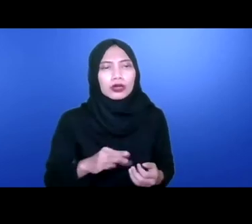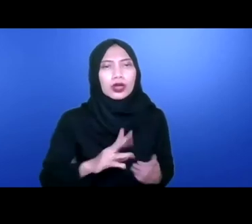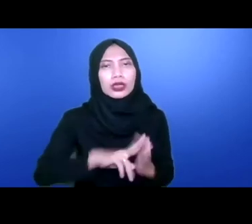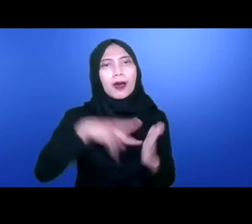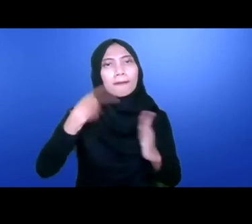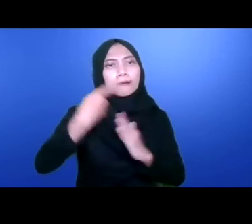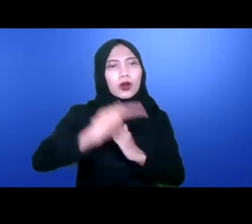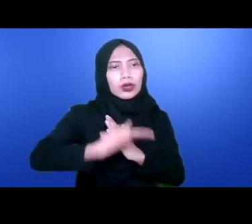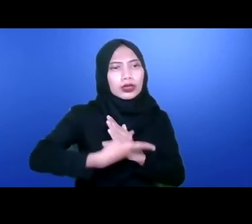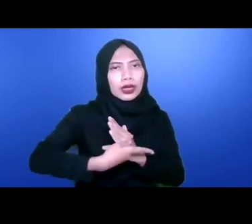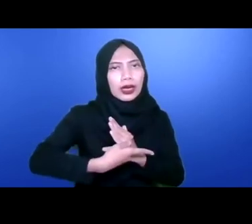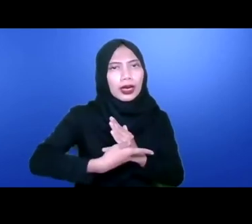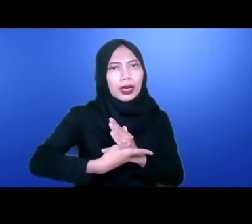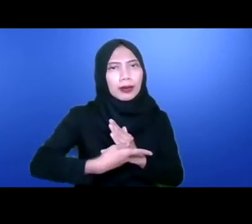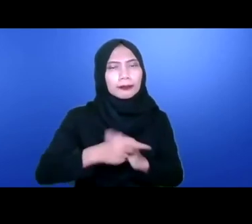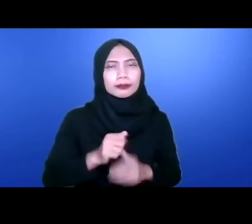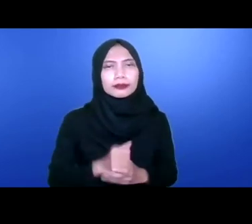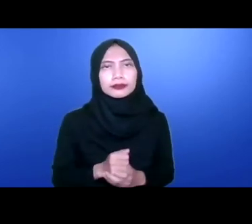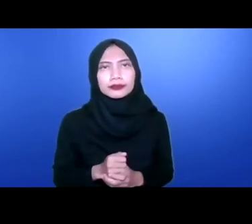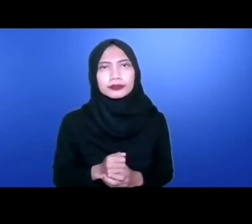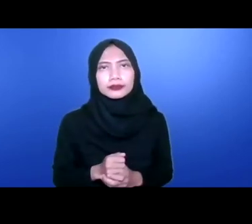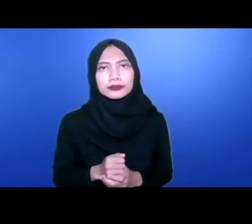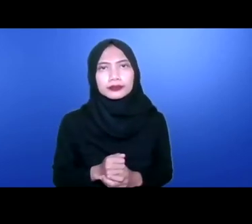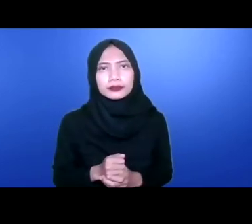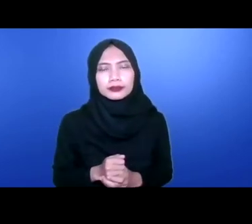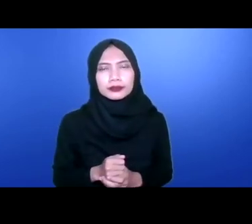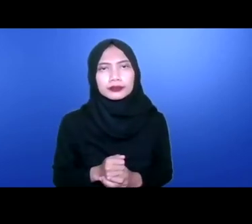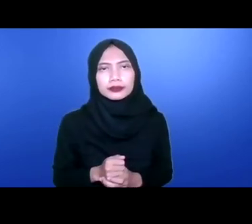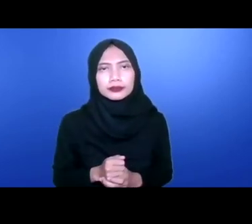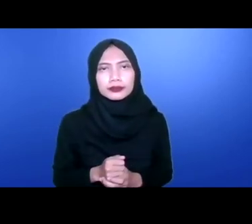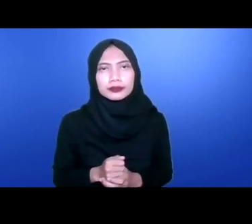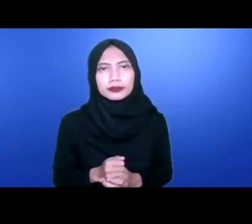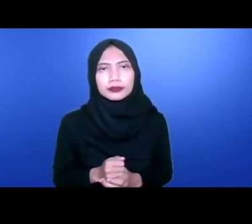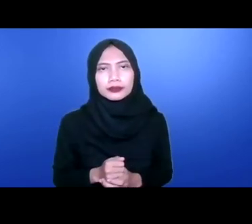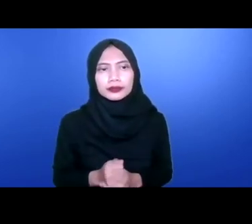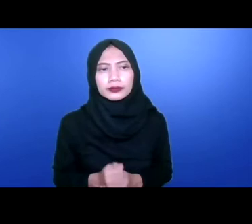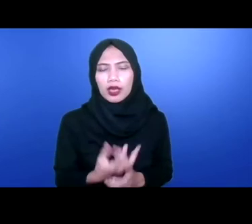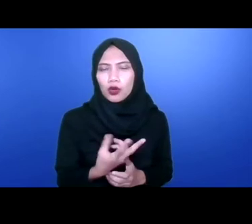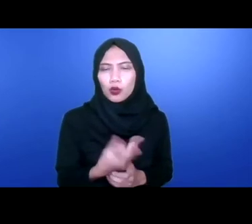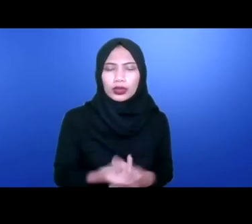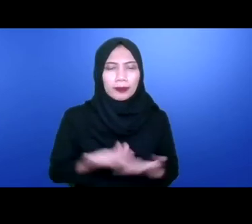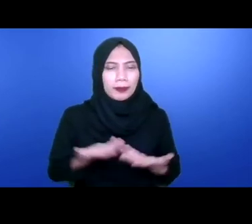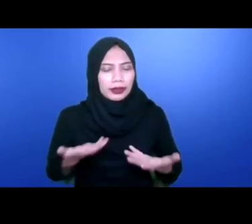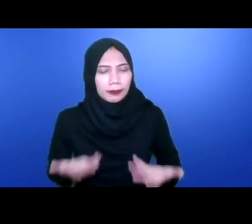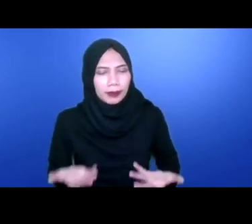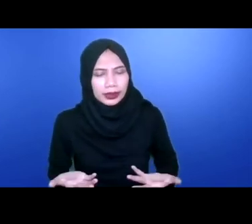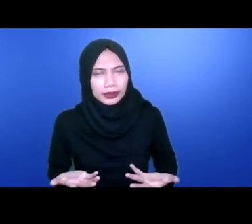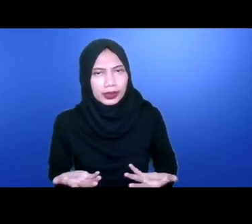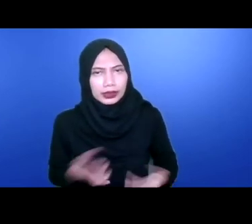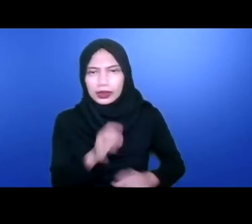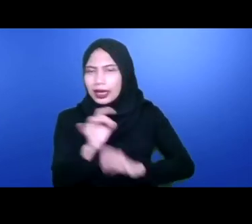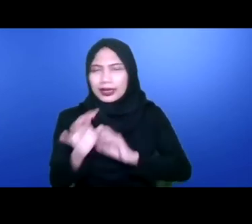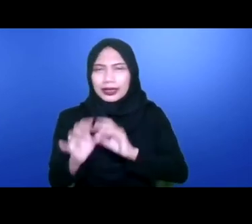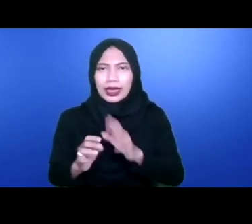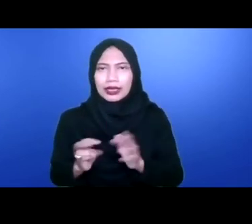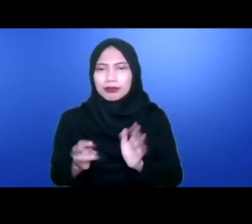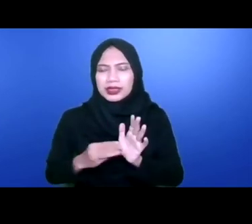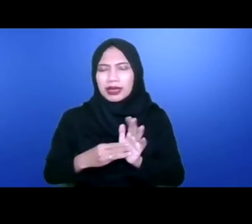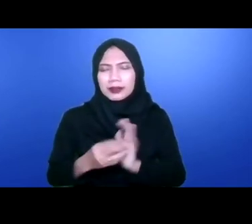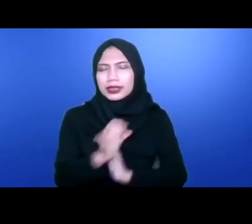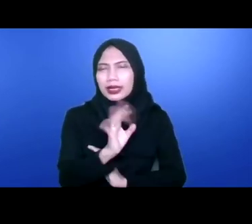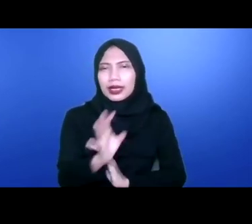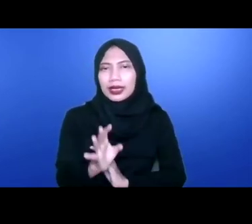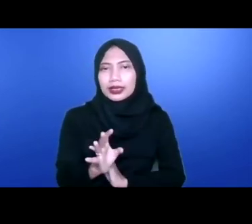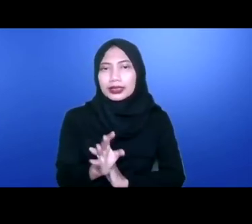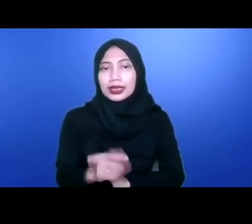terjadi dorman di agent, dorman di customer, cost-nya kemana-mana. Makanya belakangan era digital ini BI